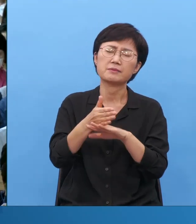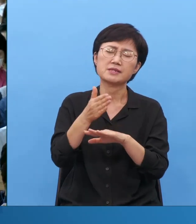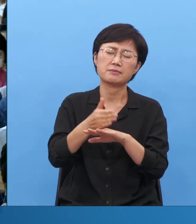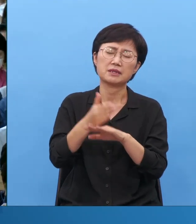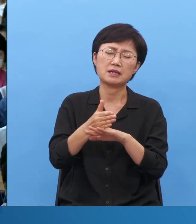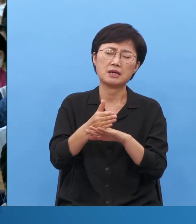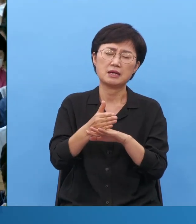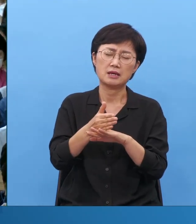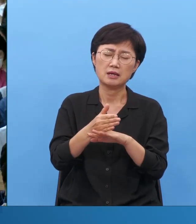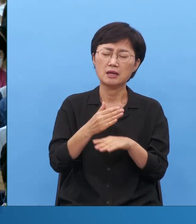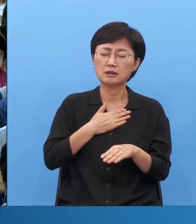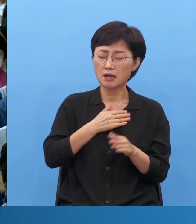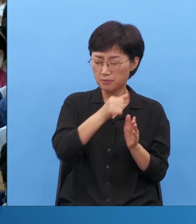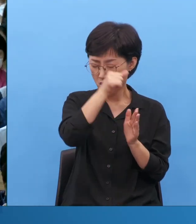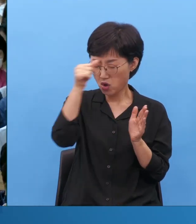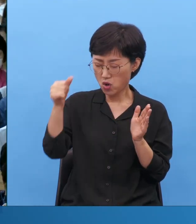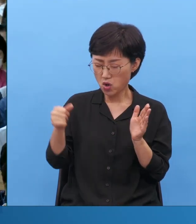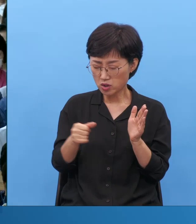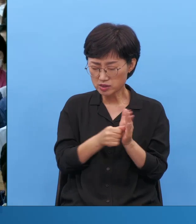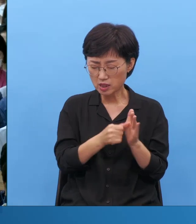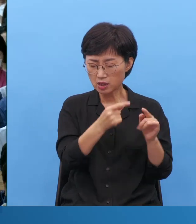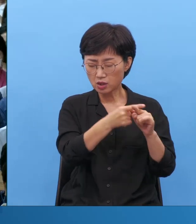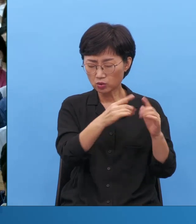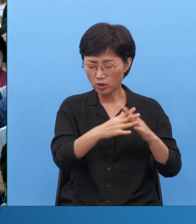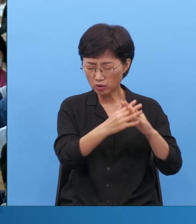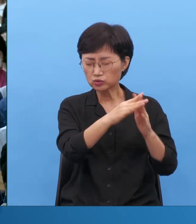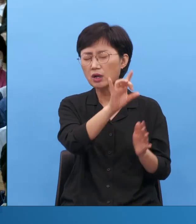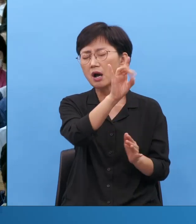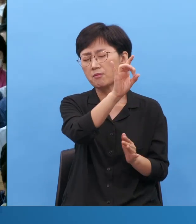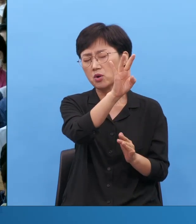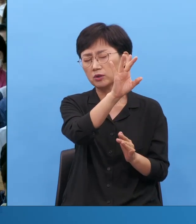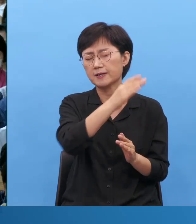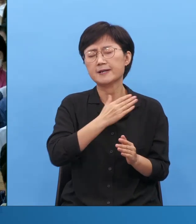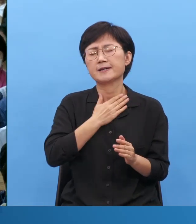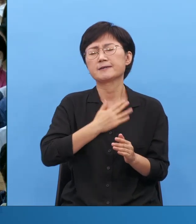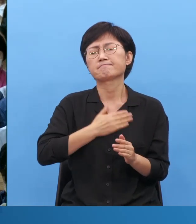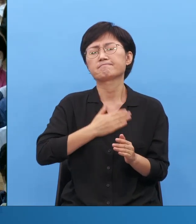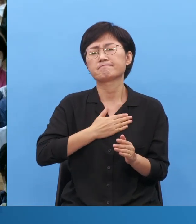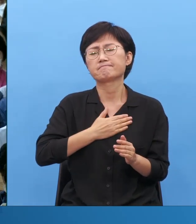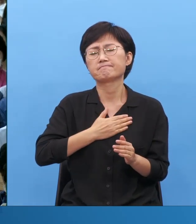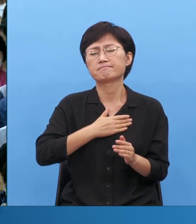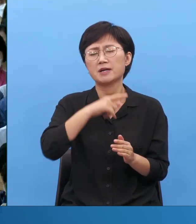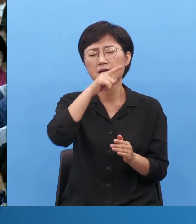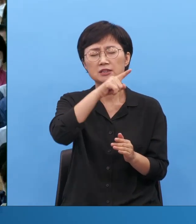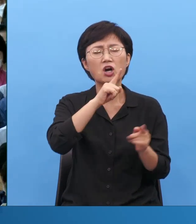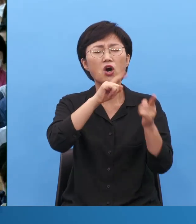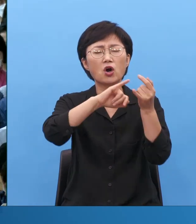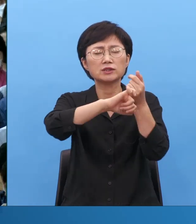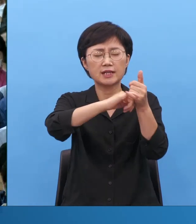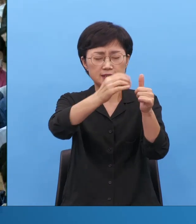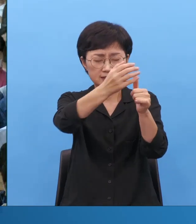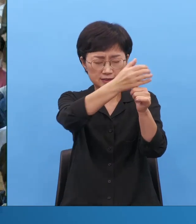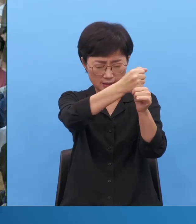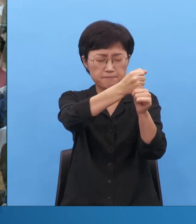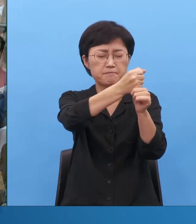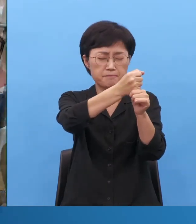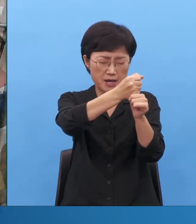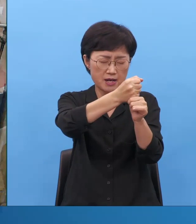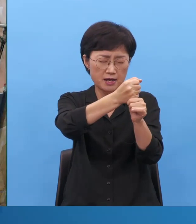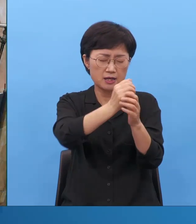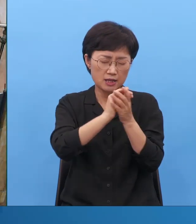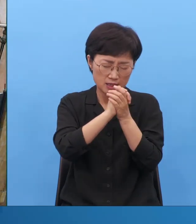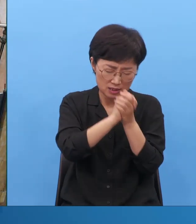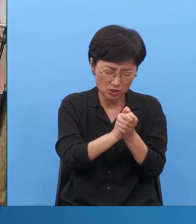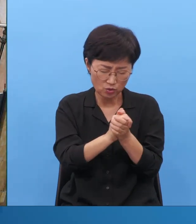인생 성전 건축의 언약을 붙잡고 모든 것이 회복되는 응답을 누리게 하옵소서. Thank you for allowing the congregation of Emmanuel Church to hold fast